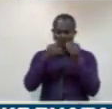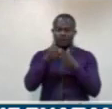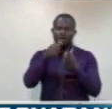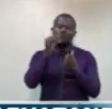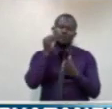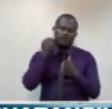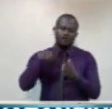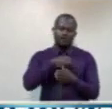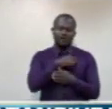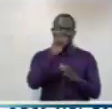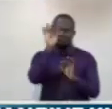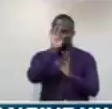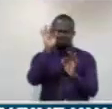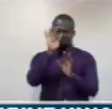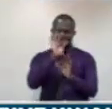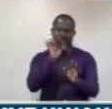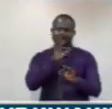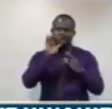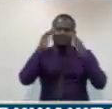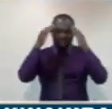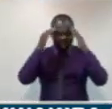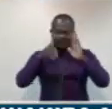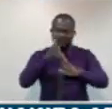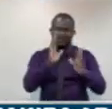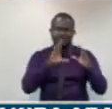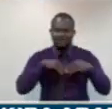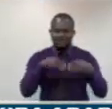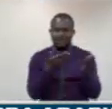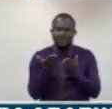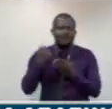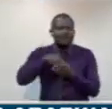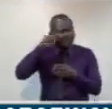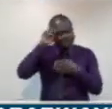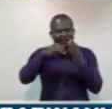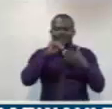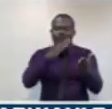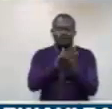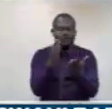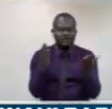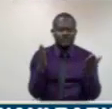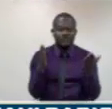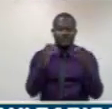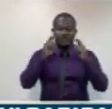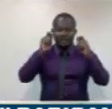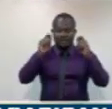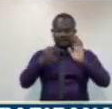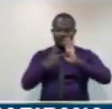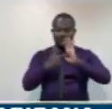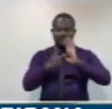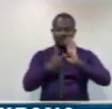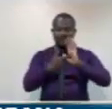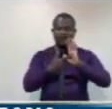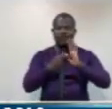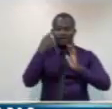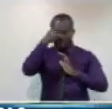bose baracyariho byarantangaje ntabwo nihutiye kubyakira cyane numvaga atari byo nkumva bitashoboka ibihamya bampaye icyambere cyo